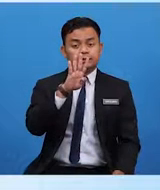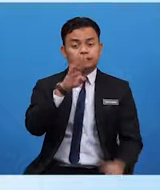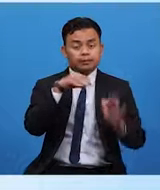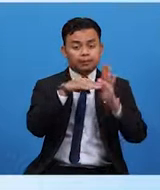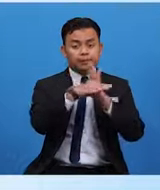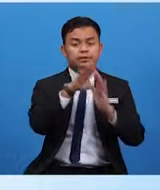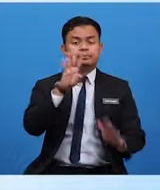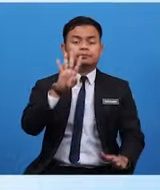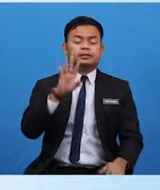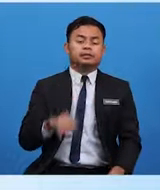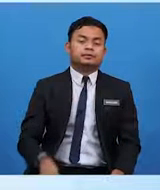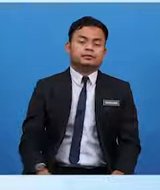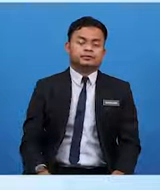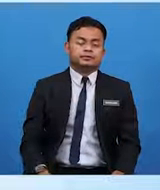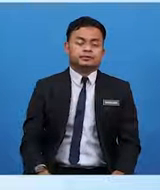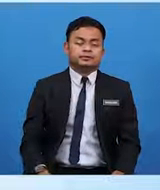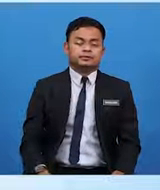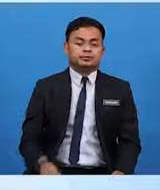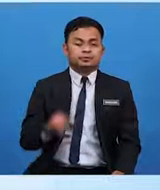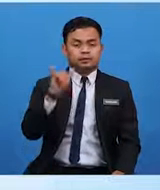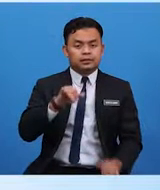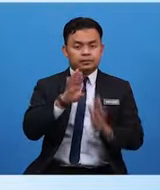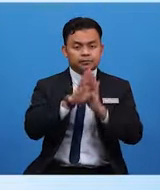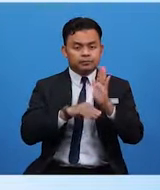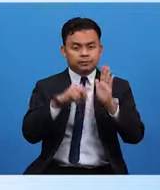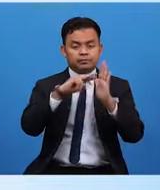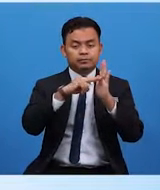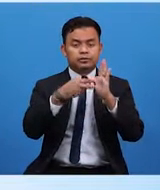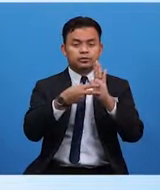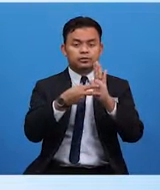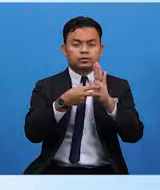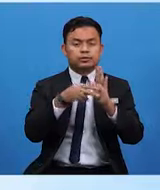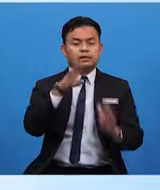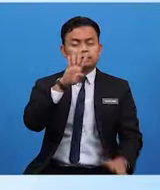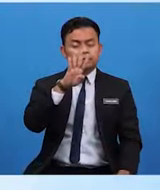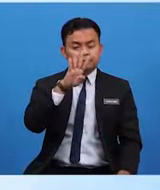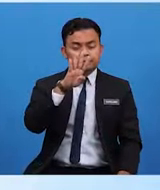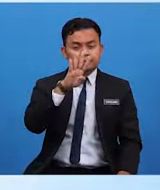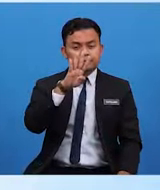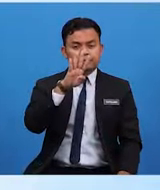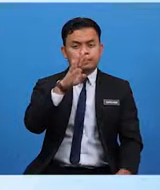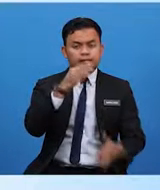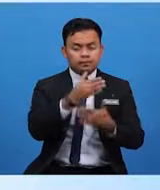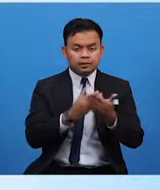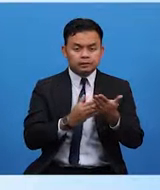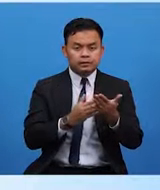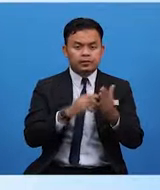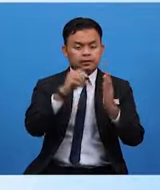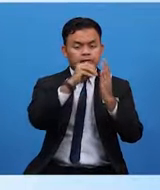4/4 yang bermaksud empat bahagian berlurik penuh